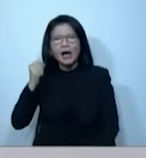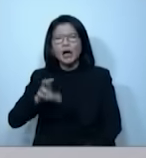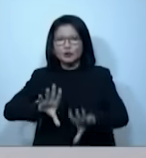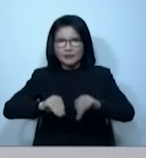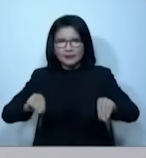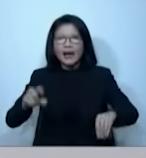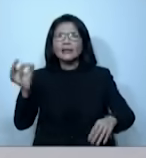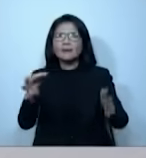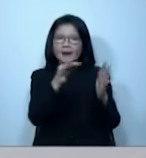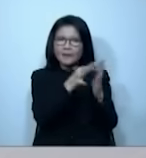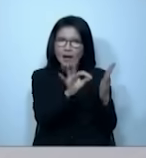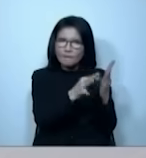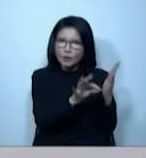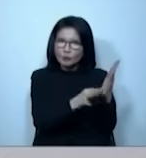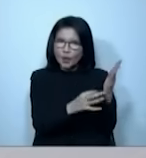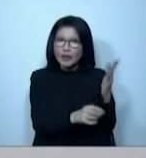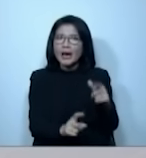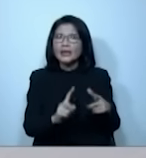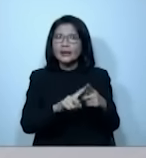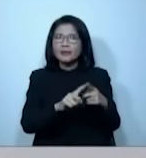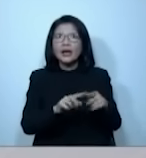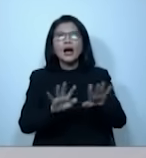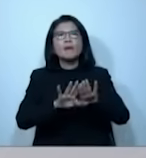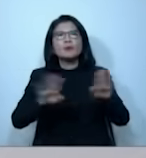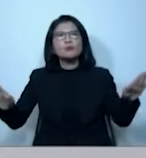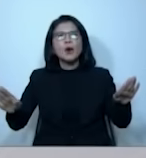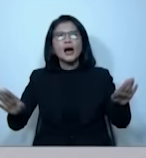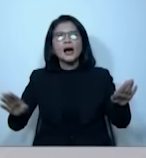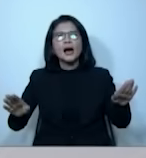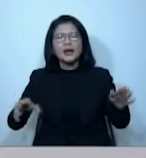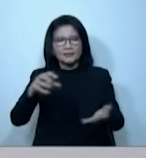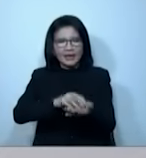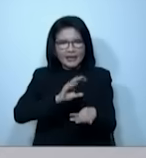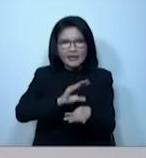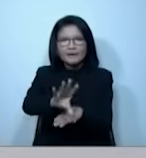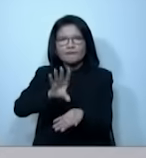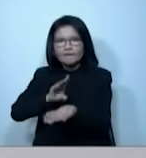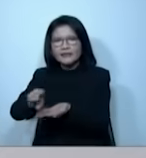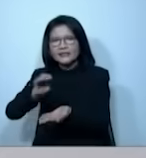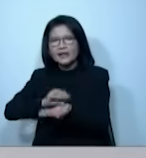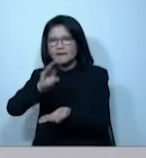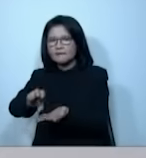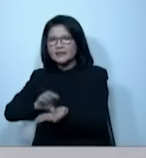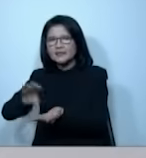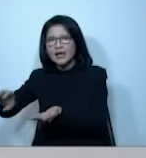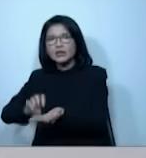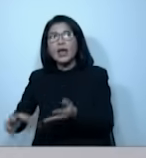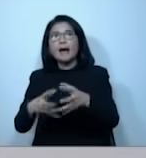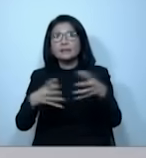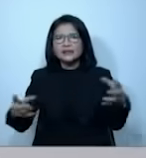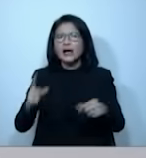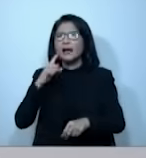beberapa poin Pak Yang pertama adalah membuka ruang investasi yang cukup besar dengan cara